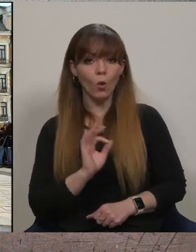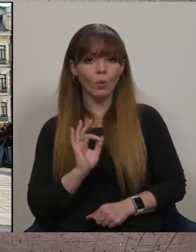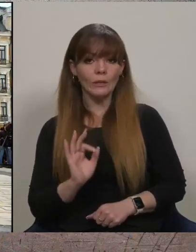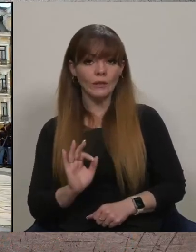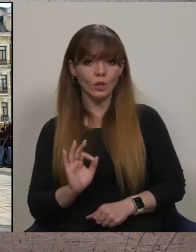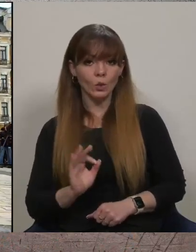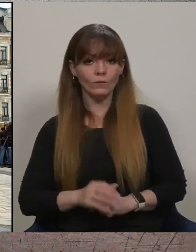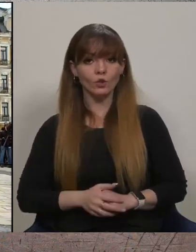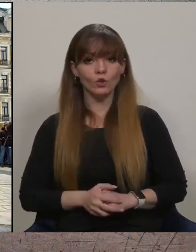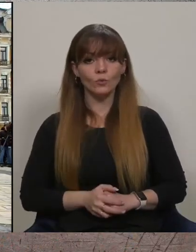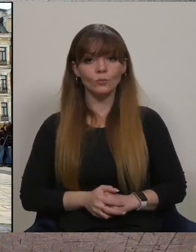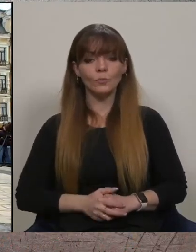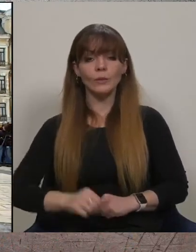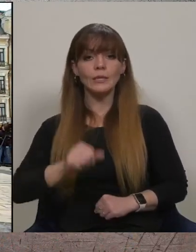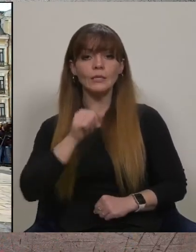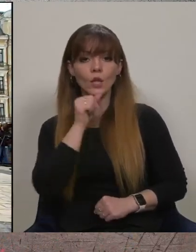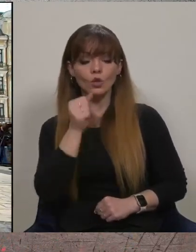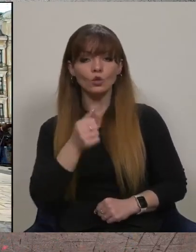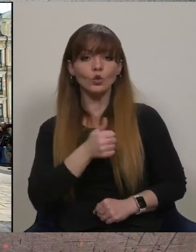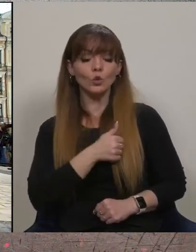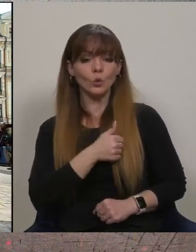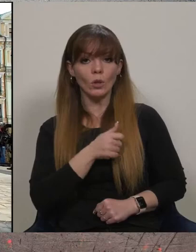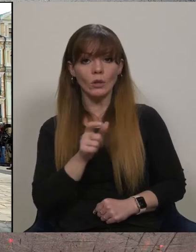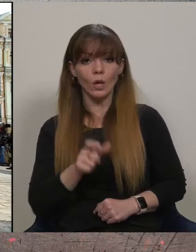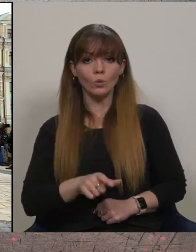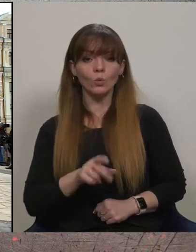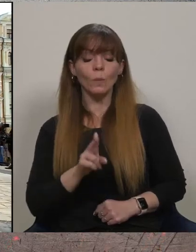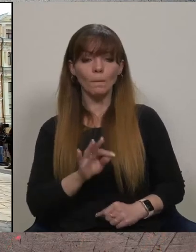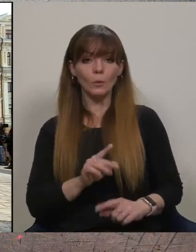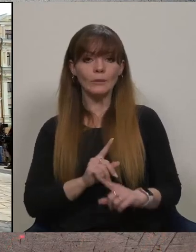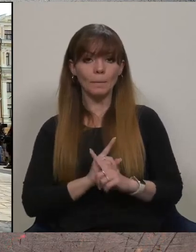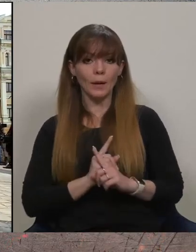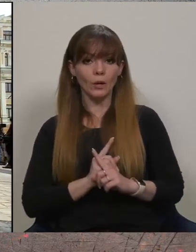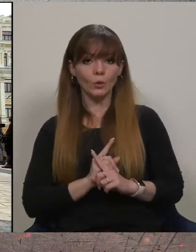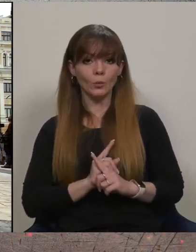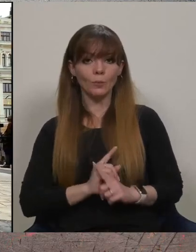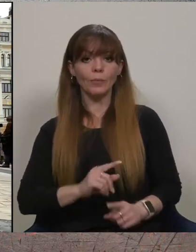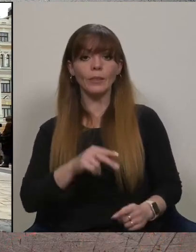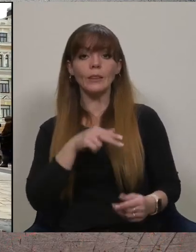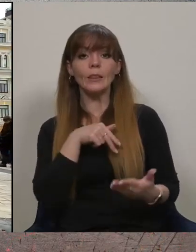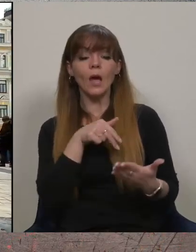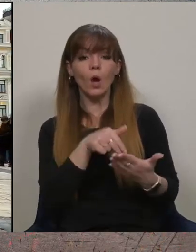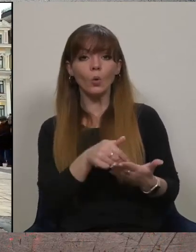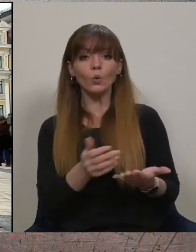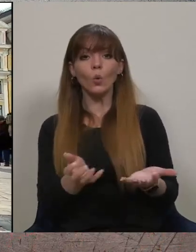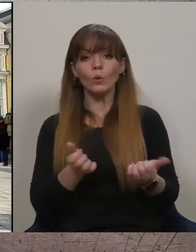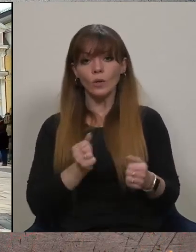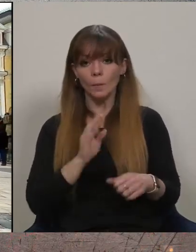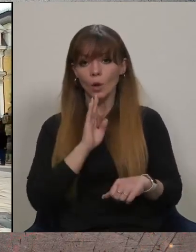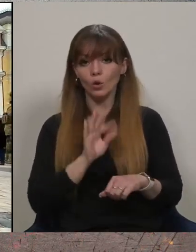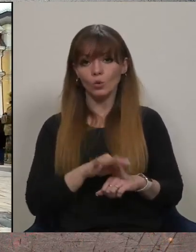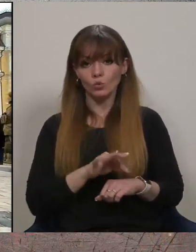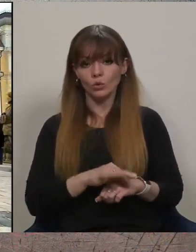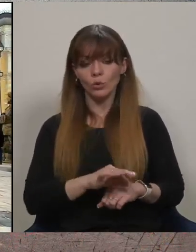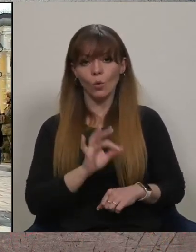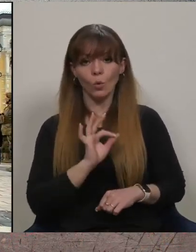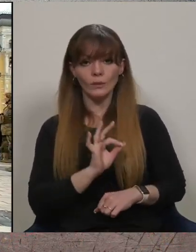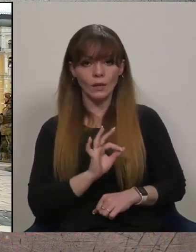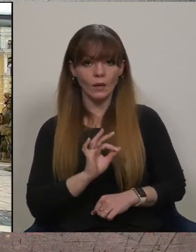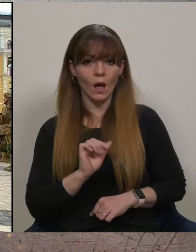Олександровичу, старшому солдату, посмертно. Нагороду отримує дружина Оксана